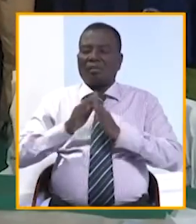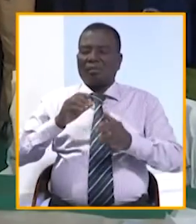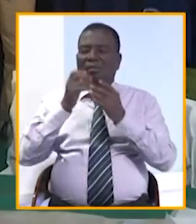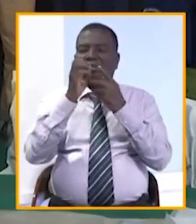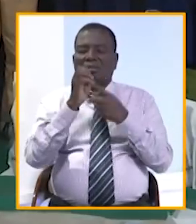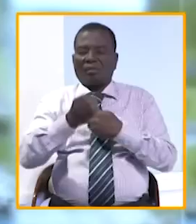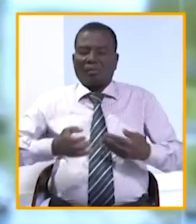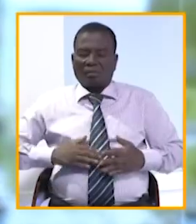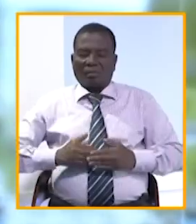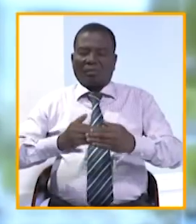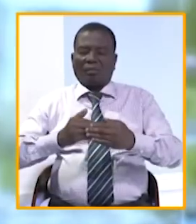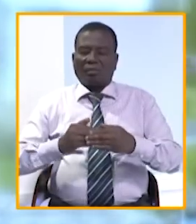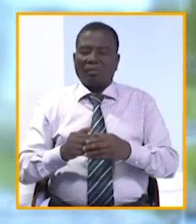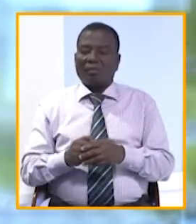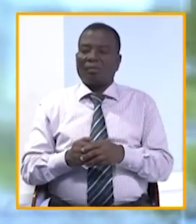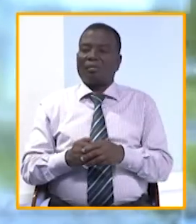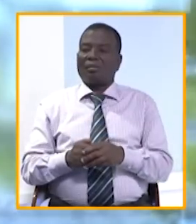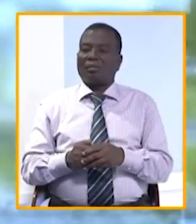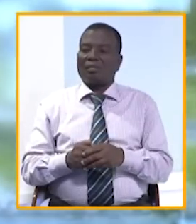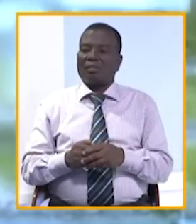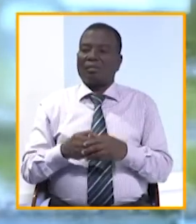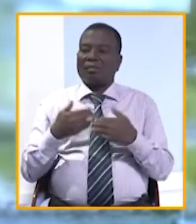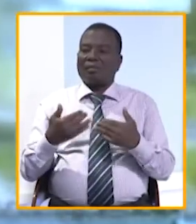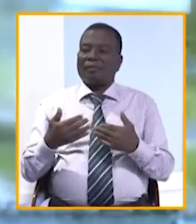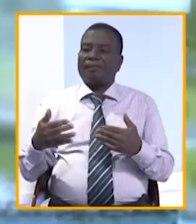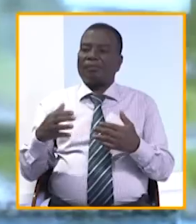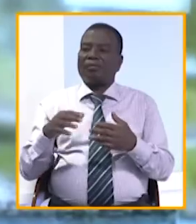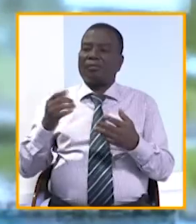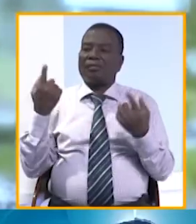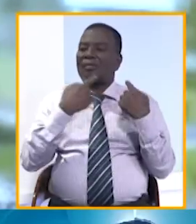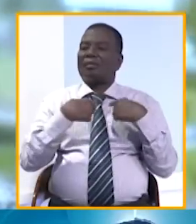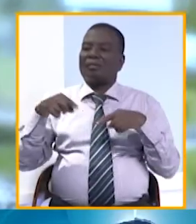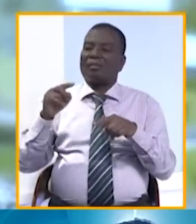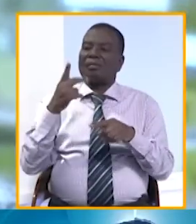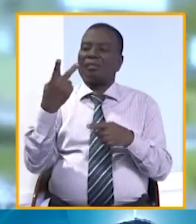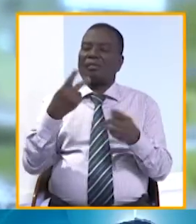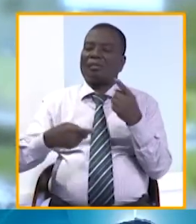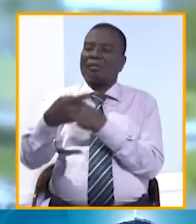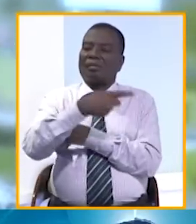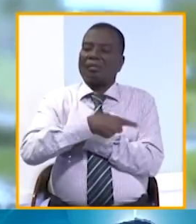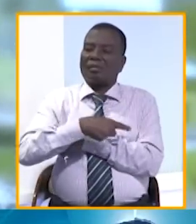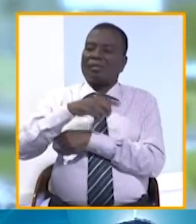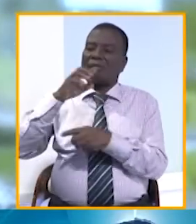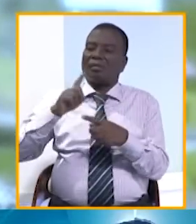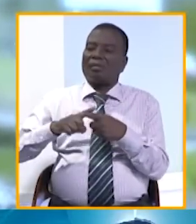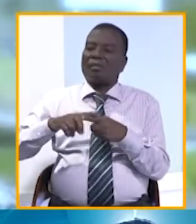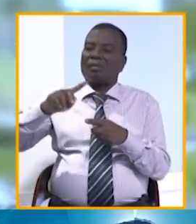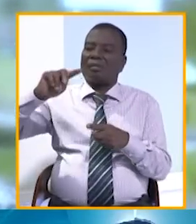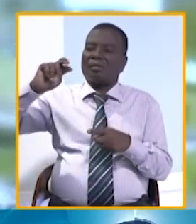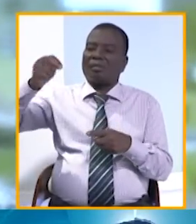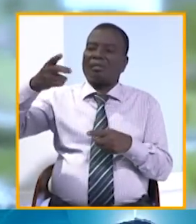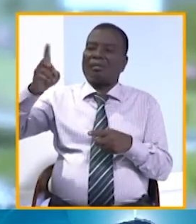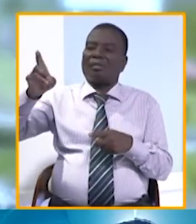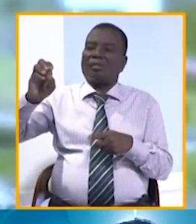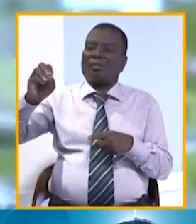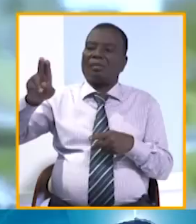grossesses. Parlons à présent de cohésion sociale. Pendant deux jours, les leaders de communautés et d'opinion de la commune de Ndoussi étaient réunis en